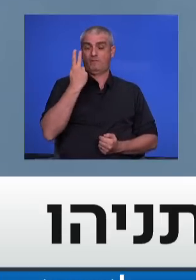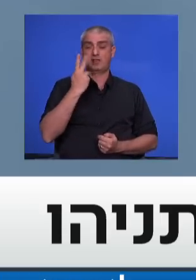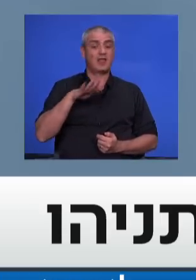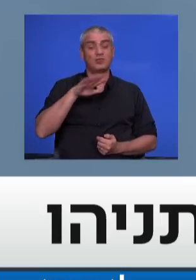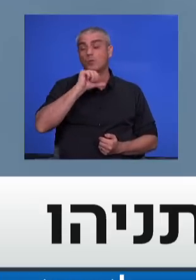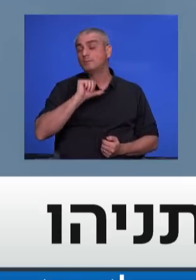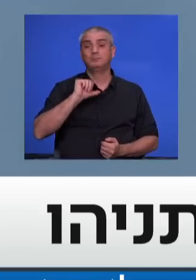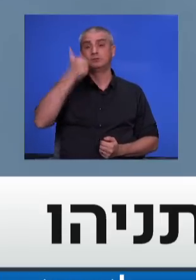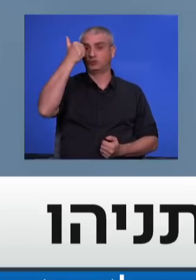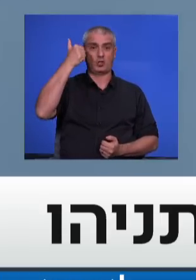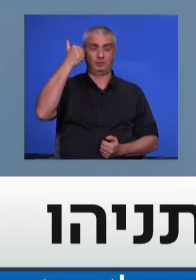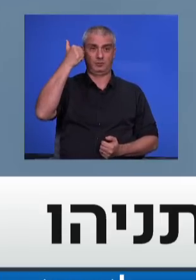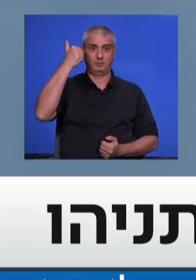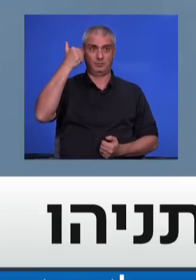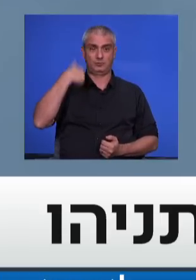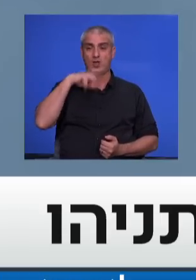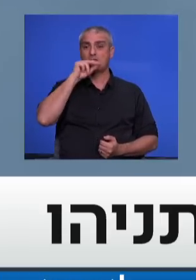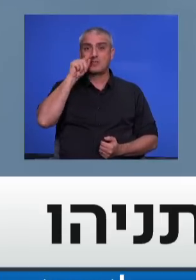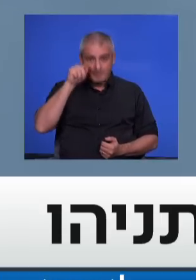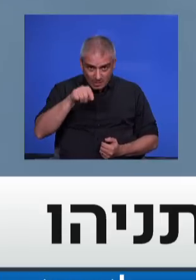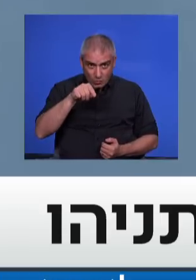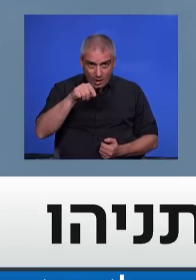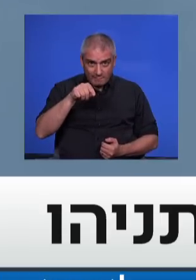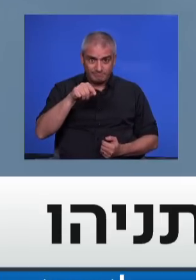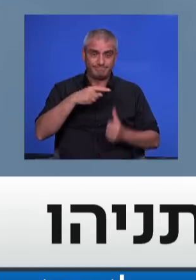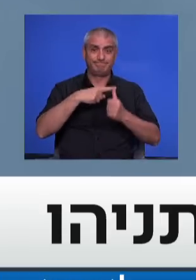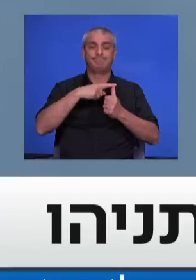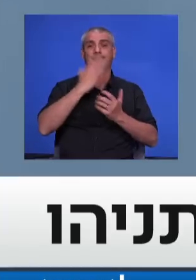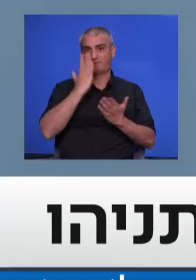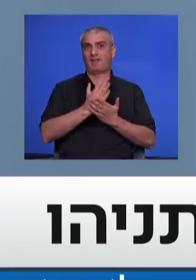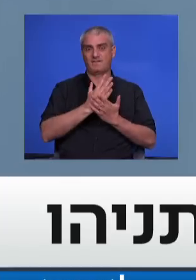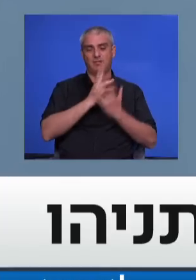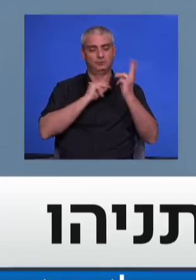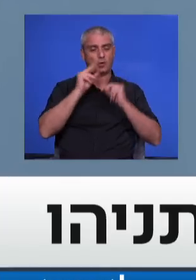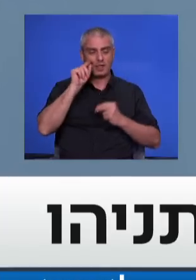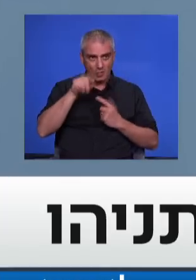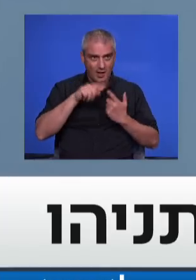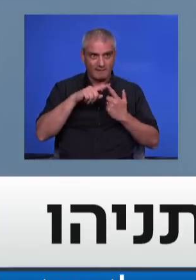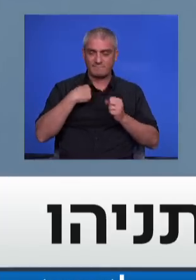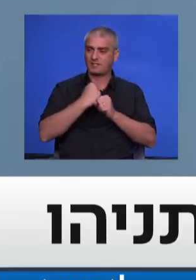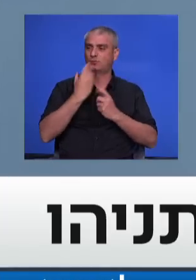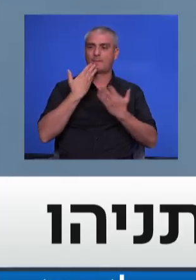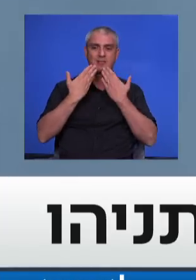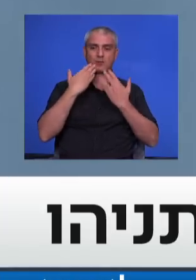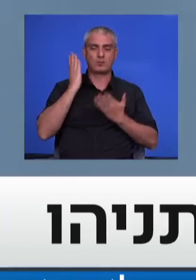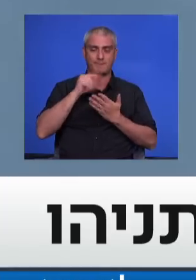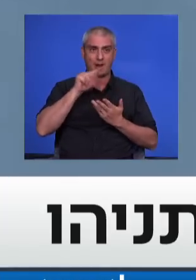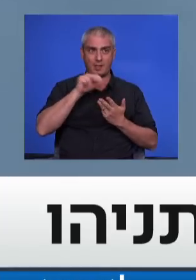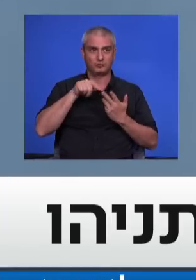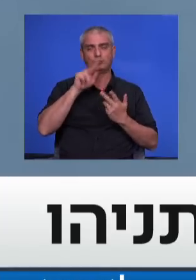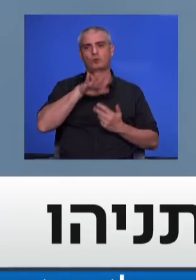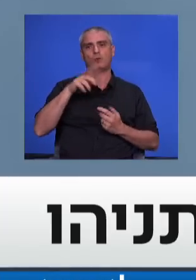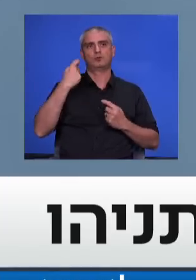הראשון שדיברנו עליו וכבר שוחחנו עליו וקיימנו כמה דיונים עליו הוא תחום